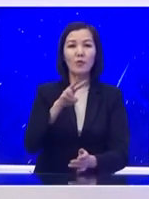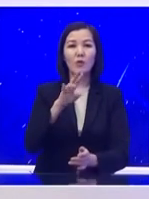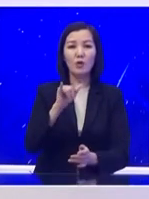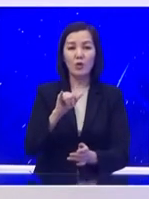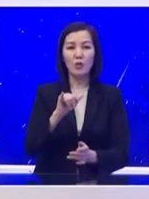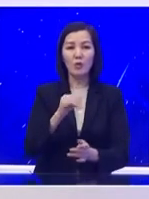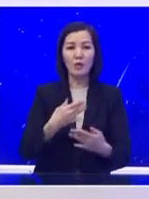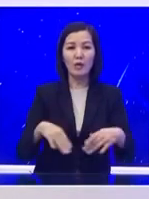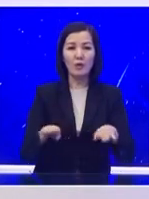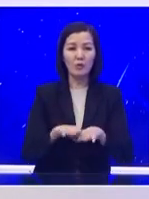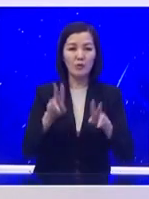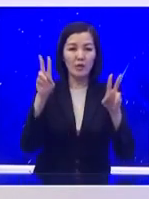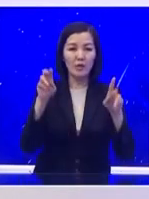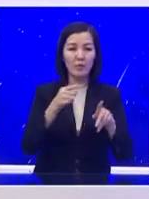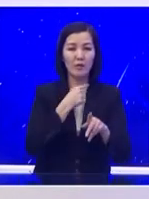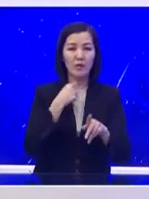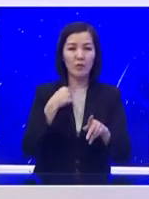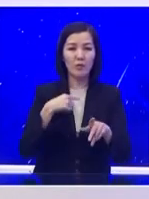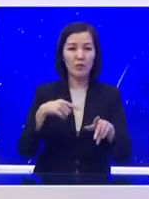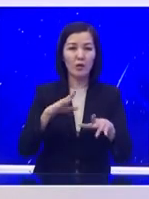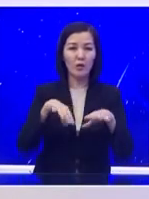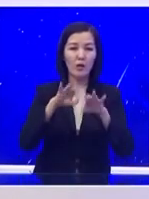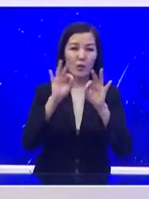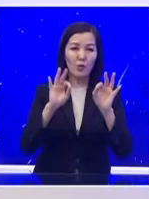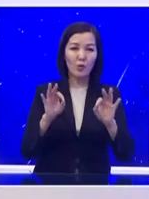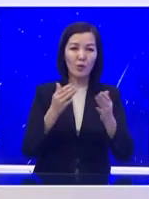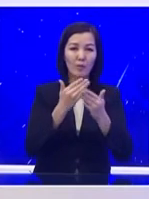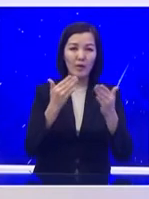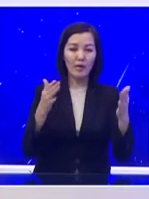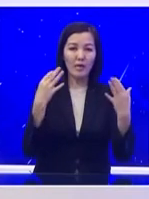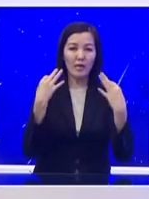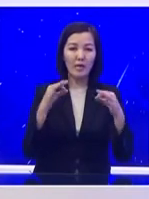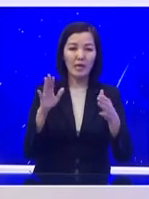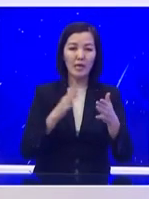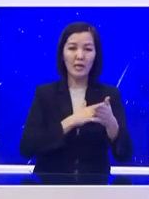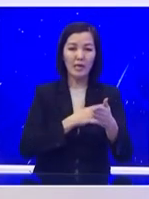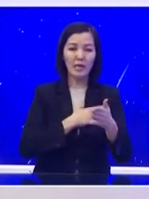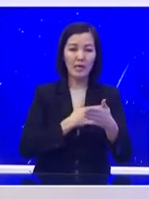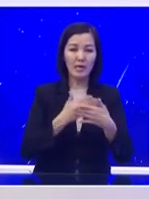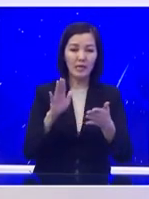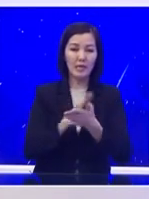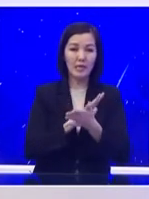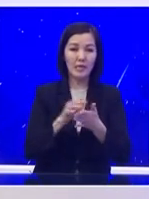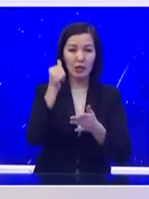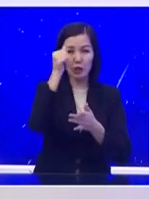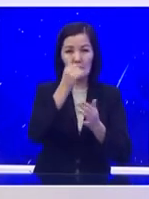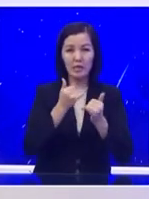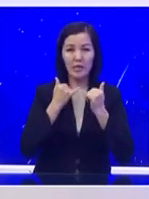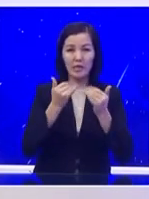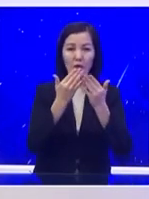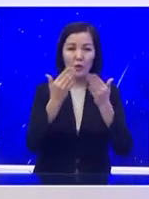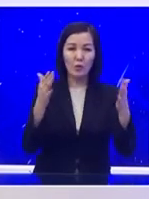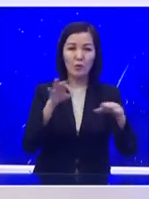Өрлеу. Дәл осындай атаумен Талдықорған көркем өнер галереясында еріктілер жылына арналған көрме ұйымдастырылды. Мақсаты жас